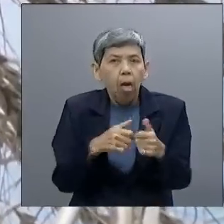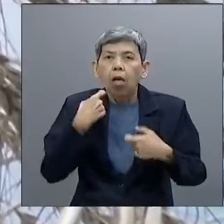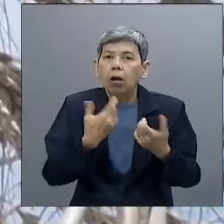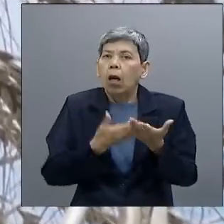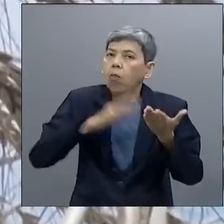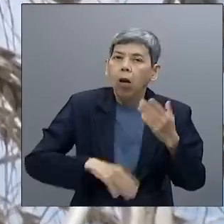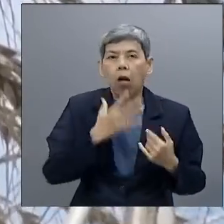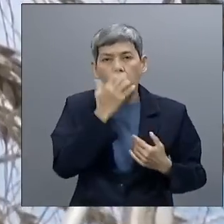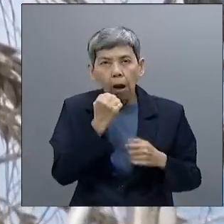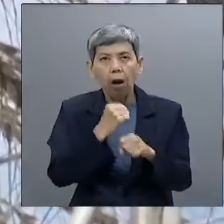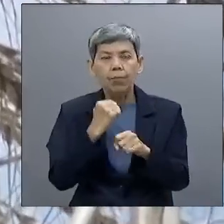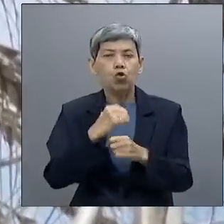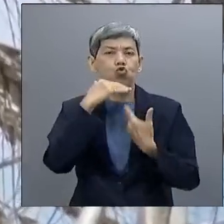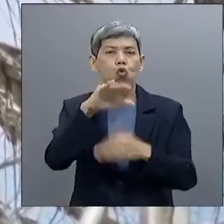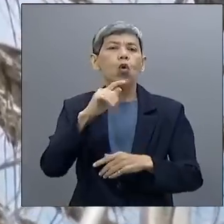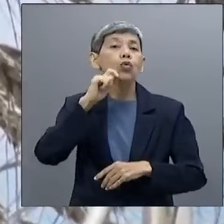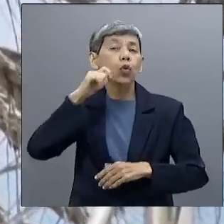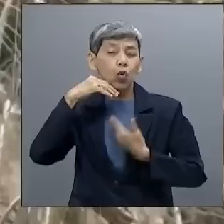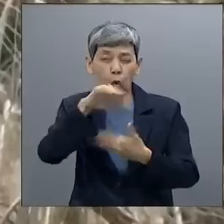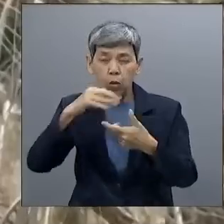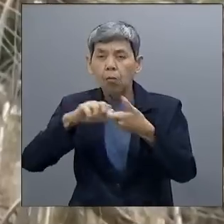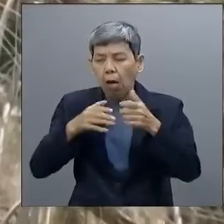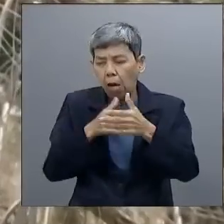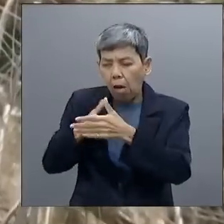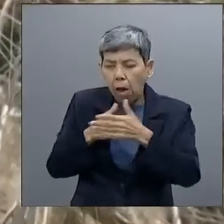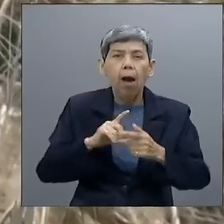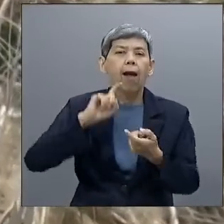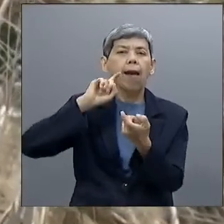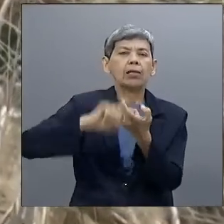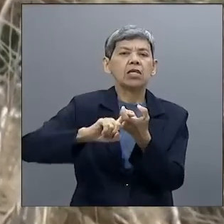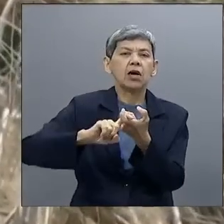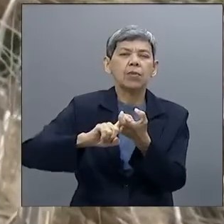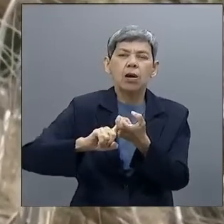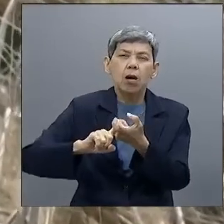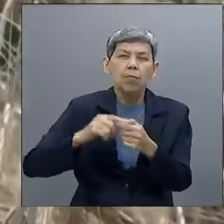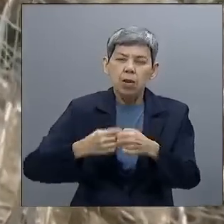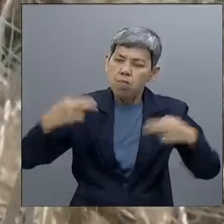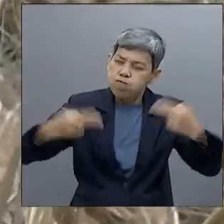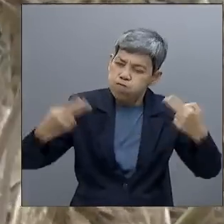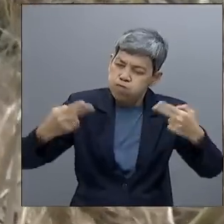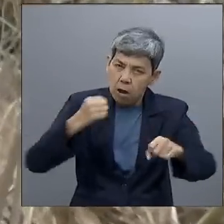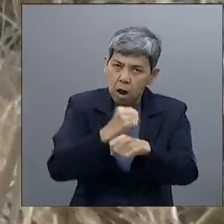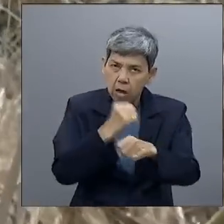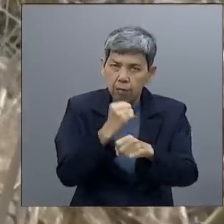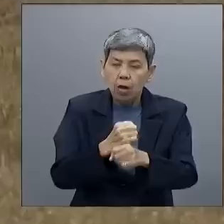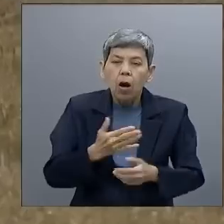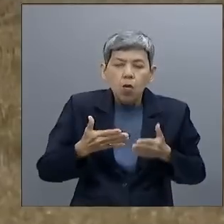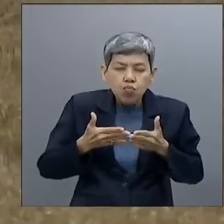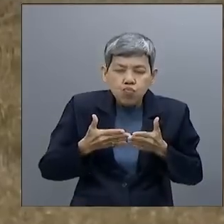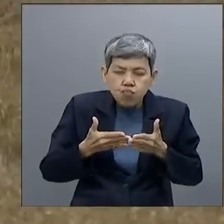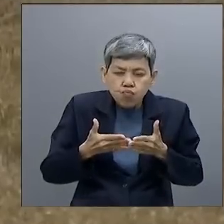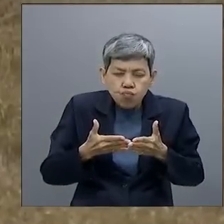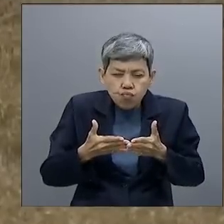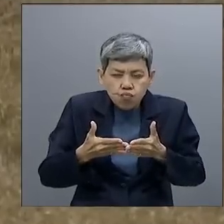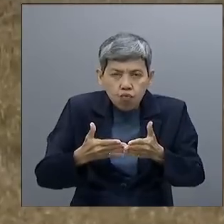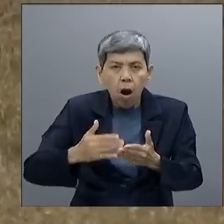ทั้งนี้การส่งออกของยูเครนประสบปัญหาตั้งแต่ถูกรัสเซียเปิดฉากโจมตีจนทำให้เส้นทางเดินเรือหลักๆในทะเล